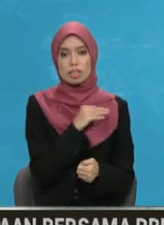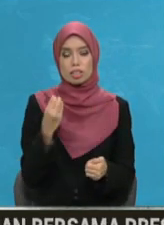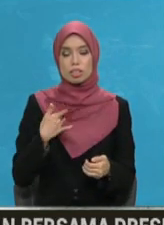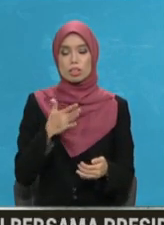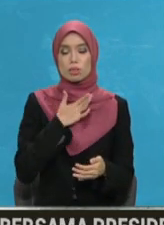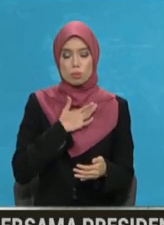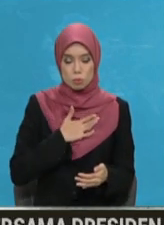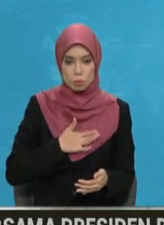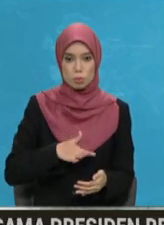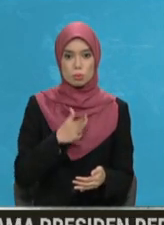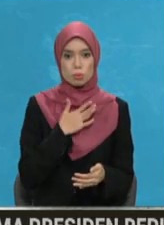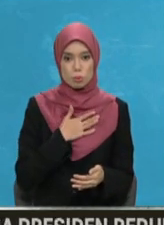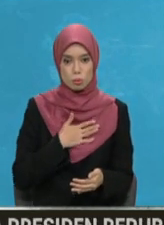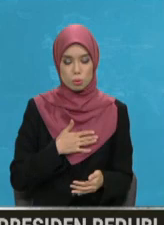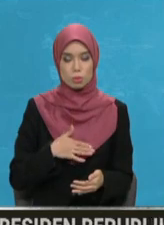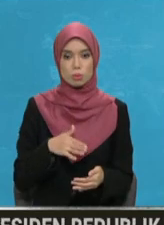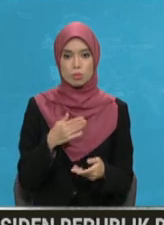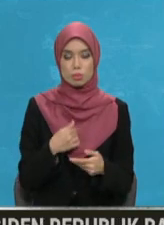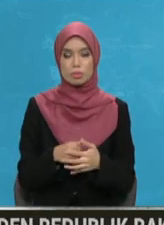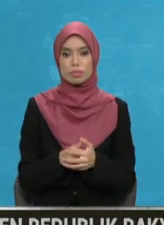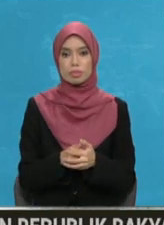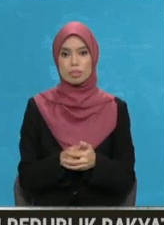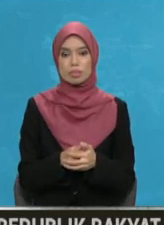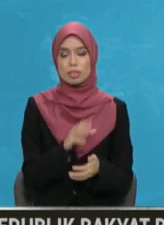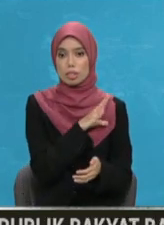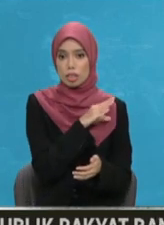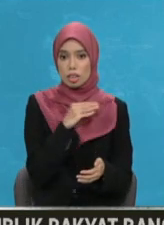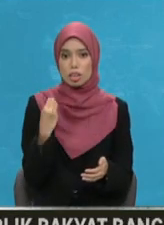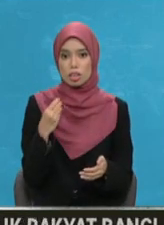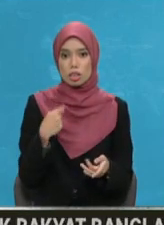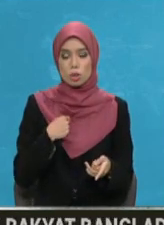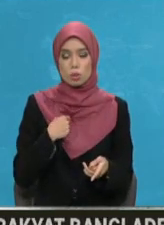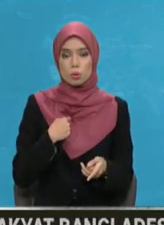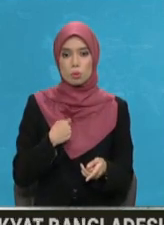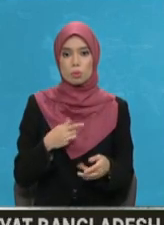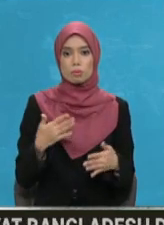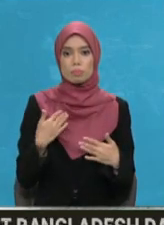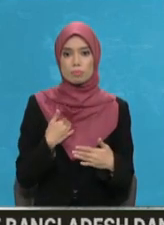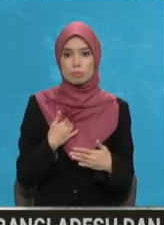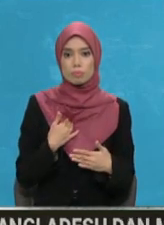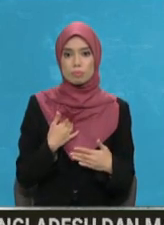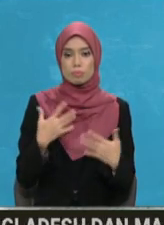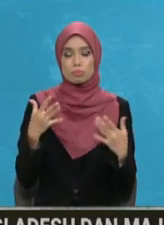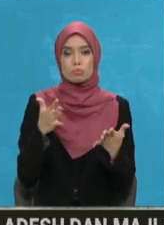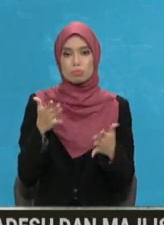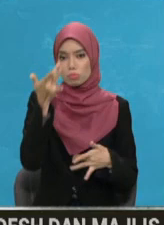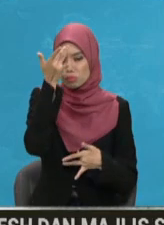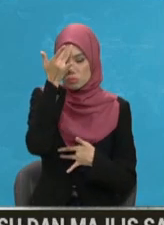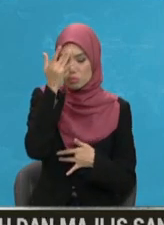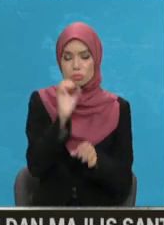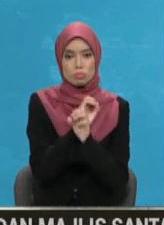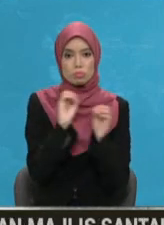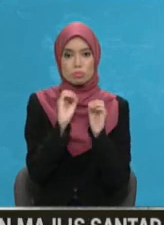tenang dan dan yang paling penting adalah kesehatan terjaga dan juga doa